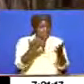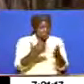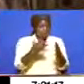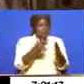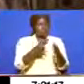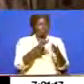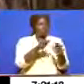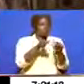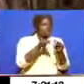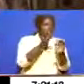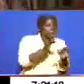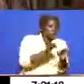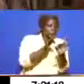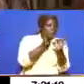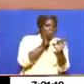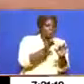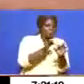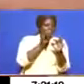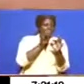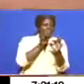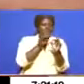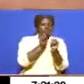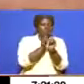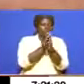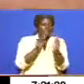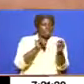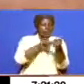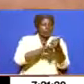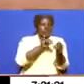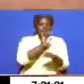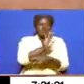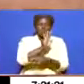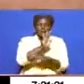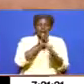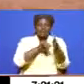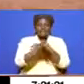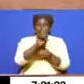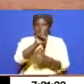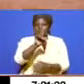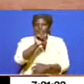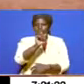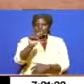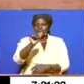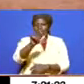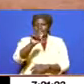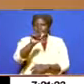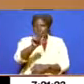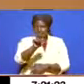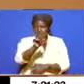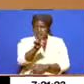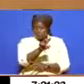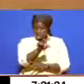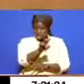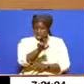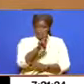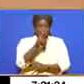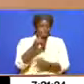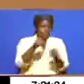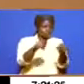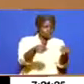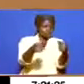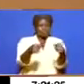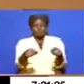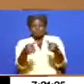chang'aa pamoja na mkewe Rispa Jelimo katika soko la Ndalat. Wawili hao wanasemekana kuzozana kabla ya